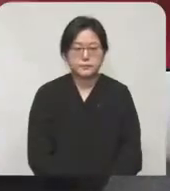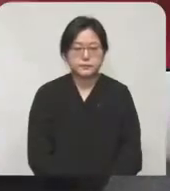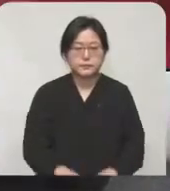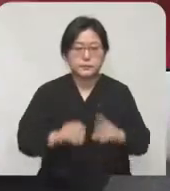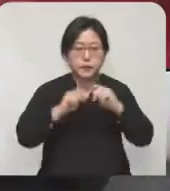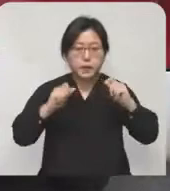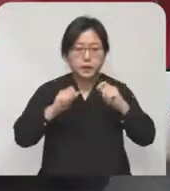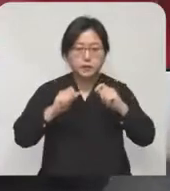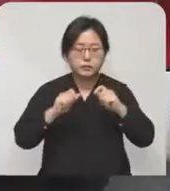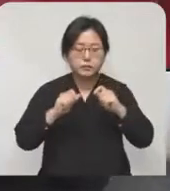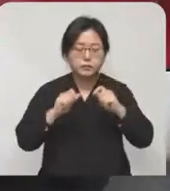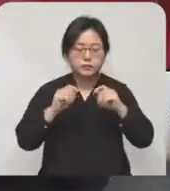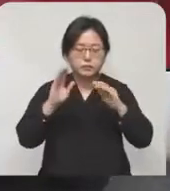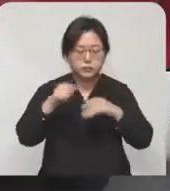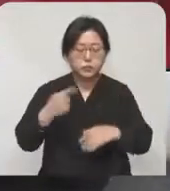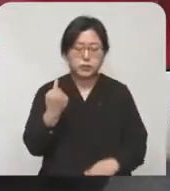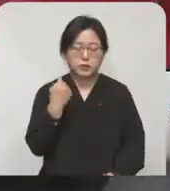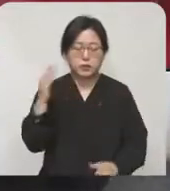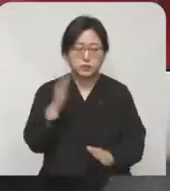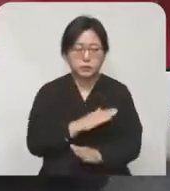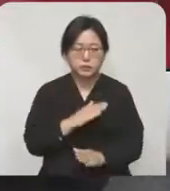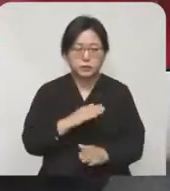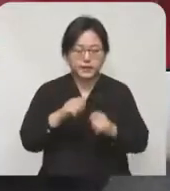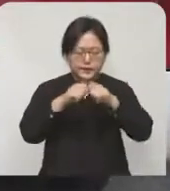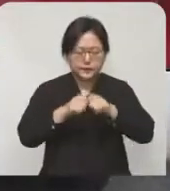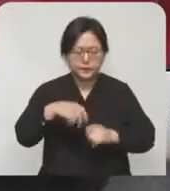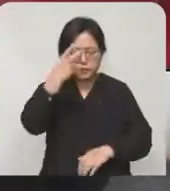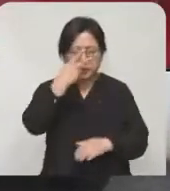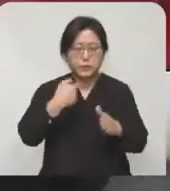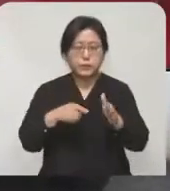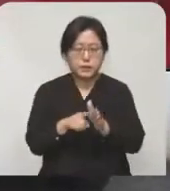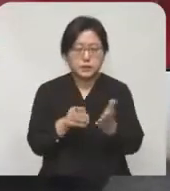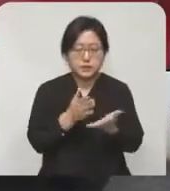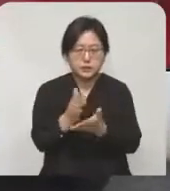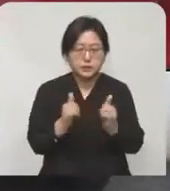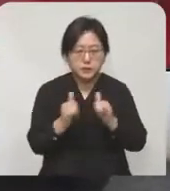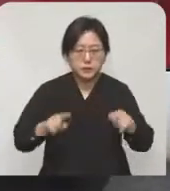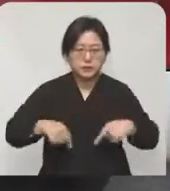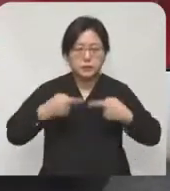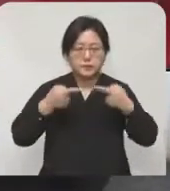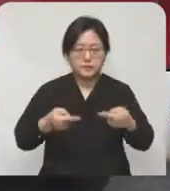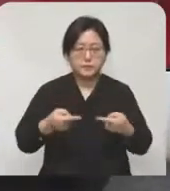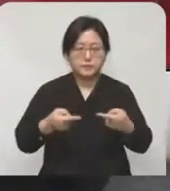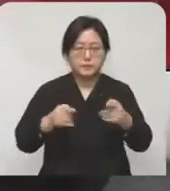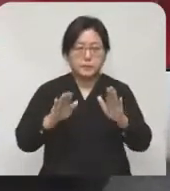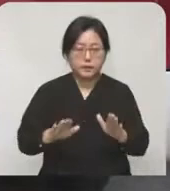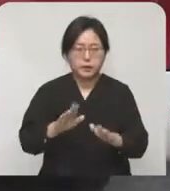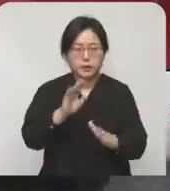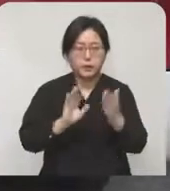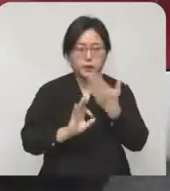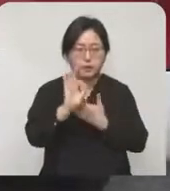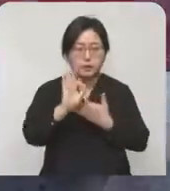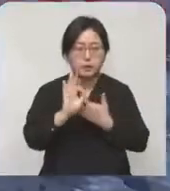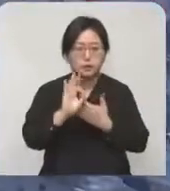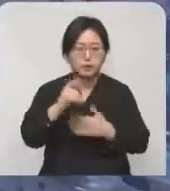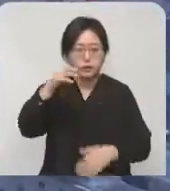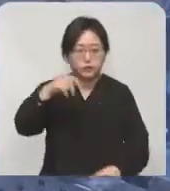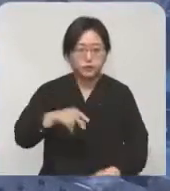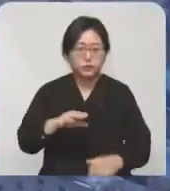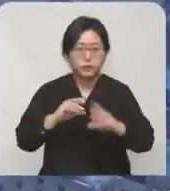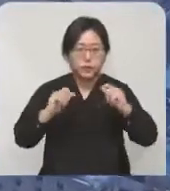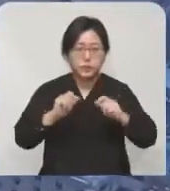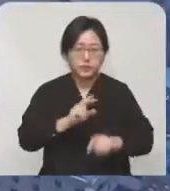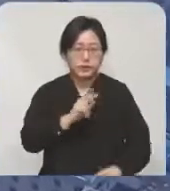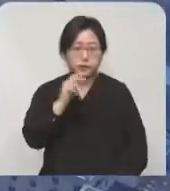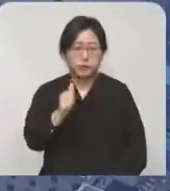4 국토부는 어제부터 이 사고 현장이 정밀 조사를 위한 전문인력을 출입 했는데요 오늘 오전중 노영우 국토부 장관이